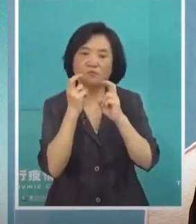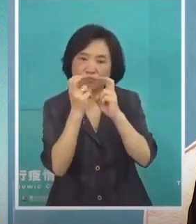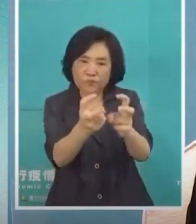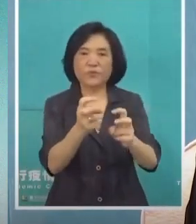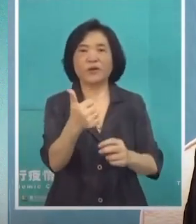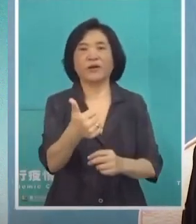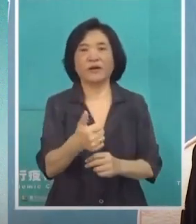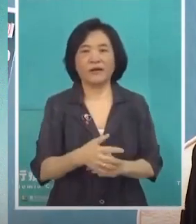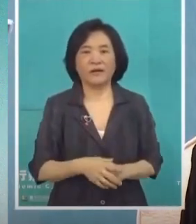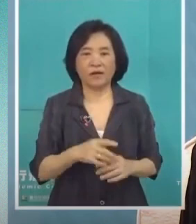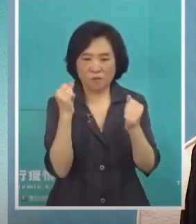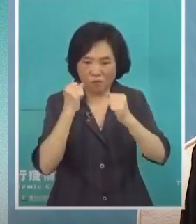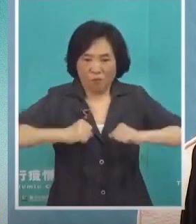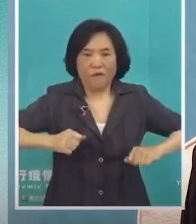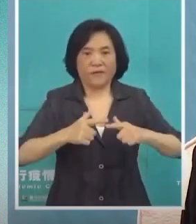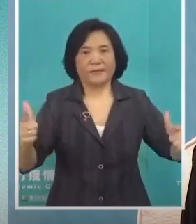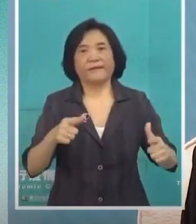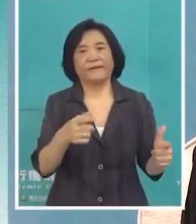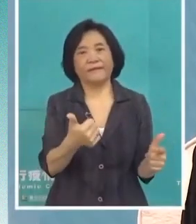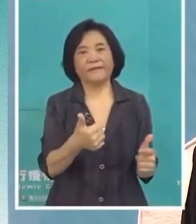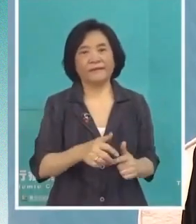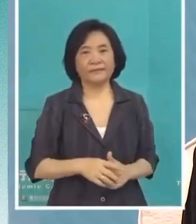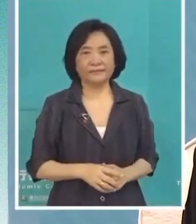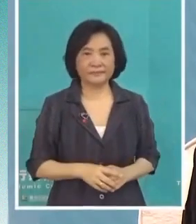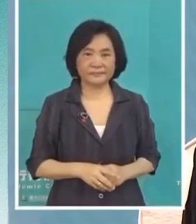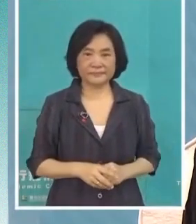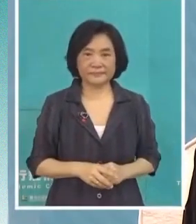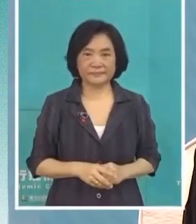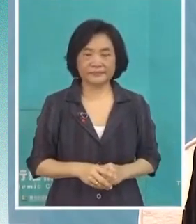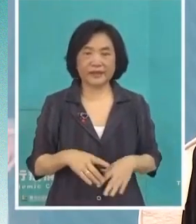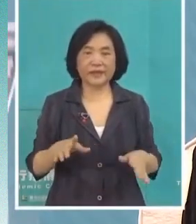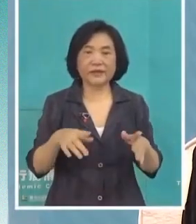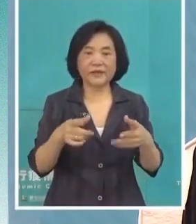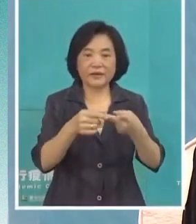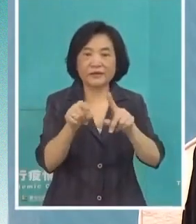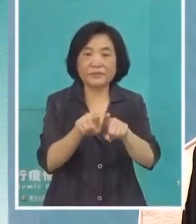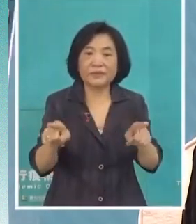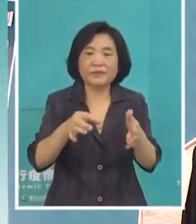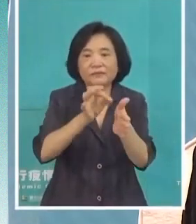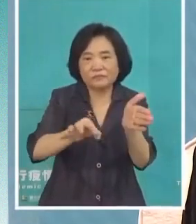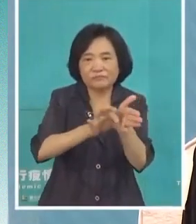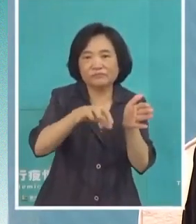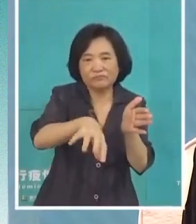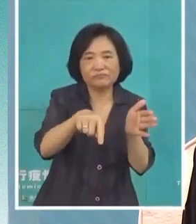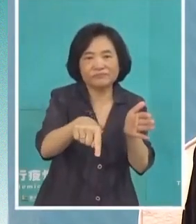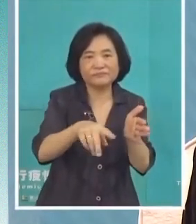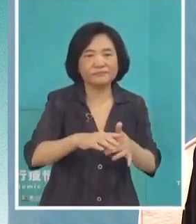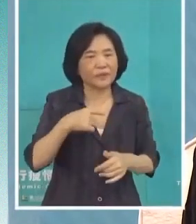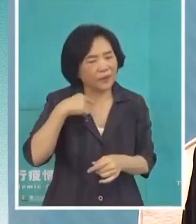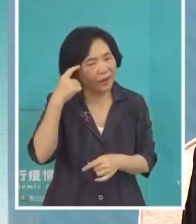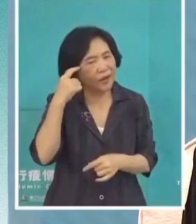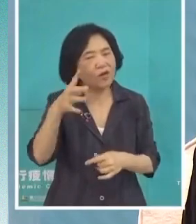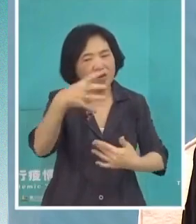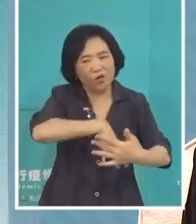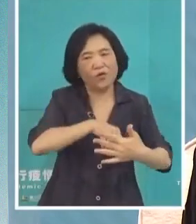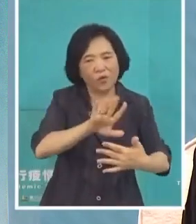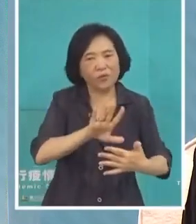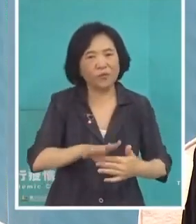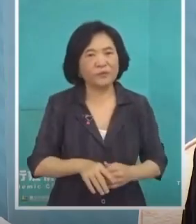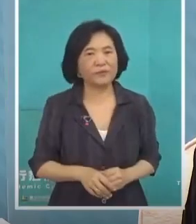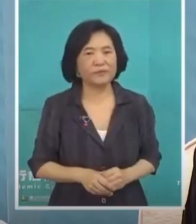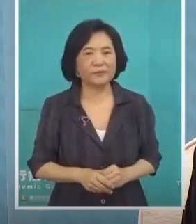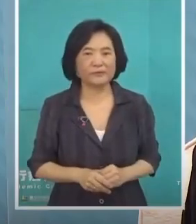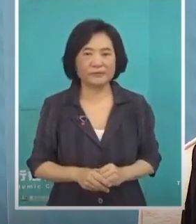运送，那空间也够大。和平篮球馆也是一个考量的，事实上我们看一看，你知